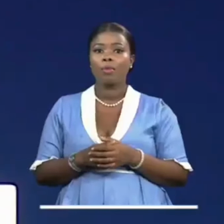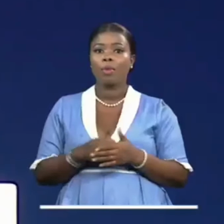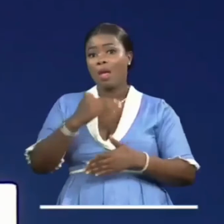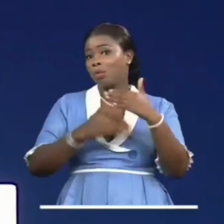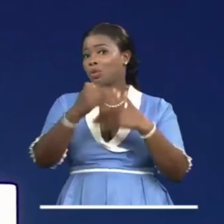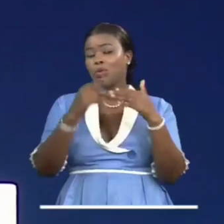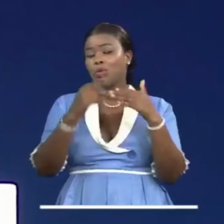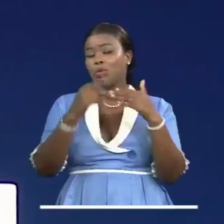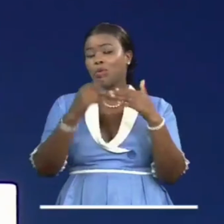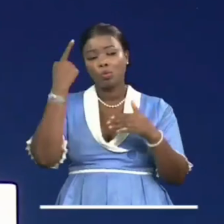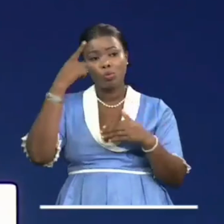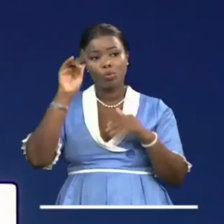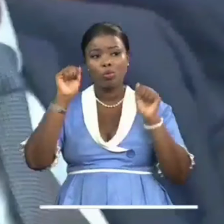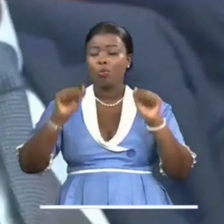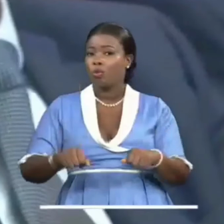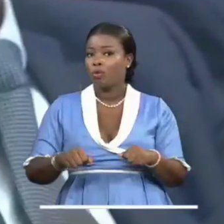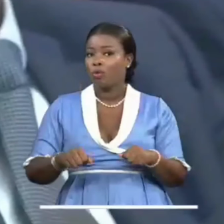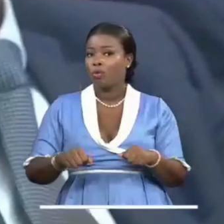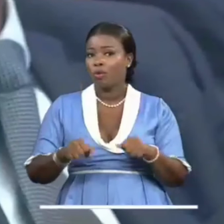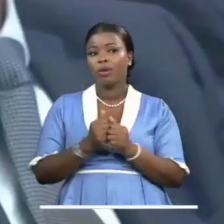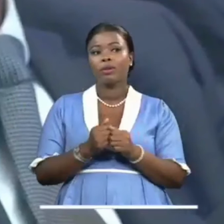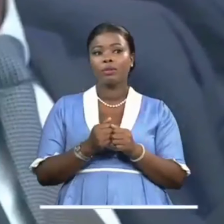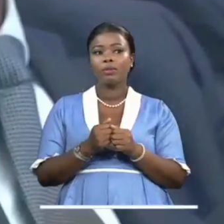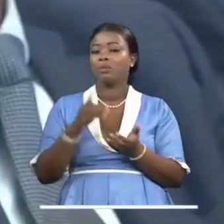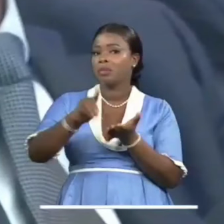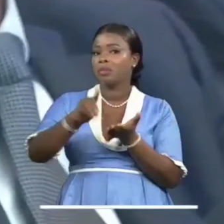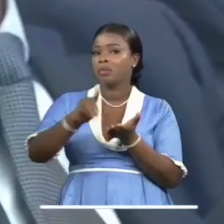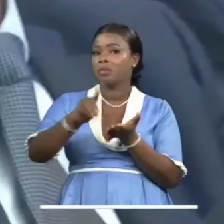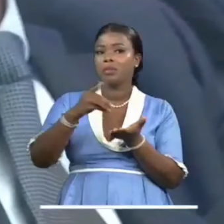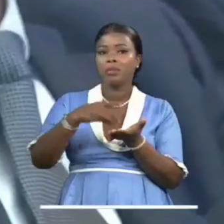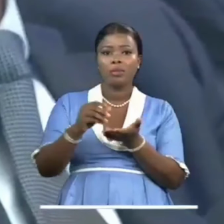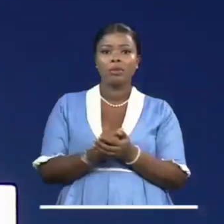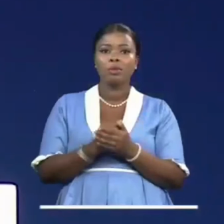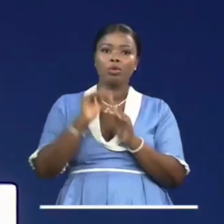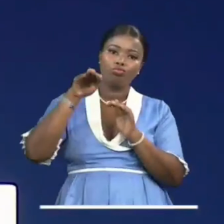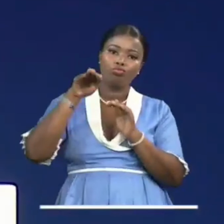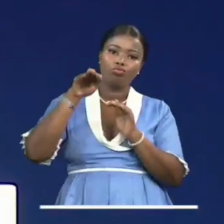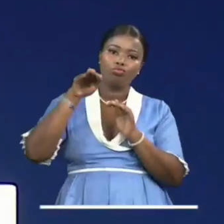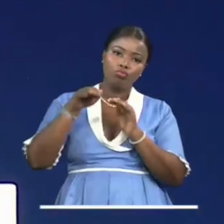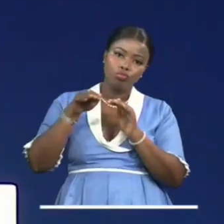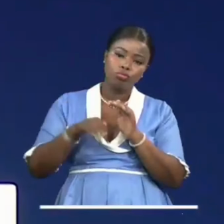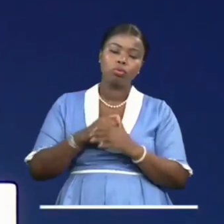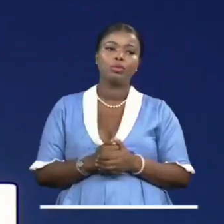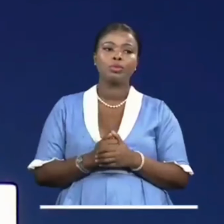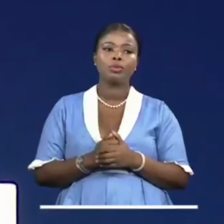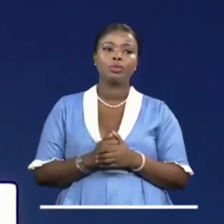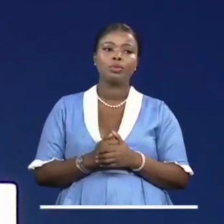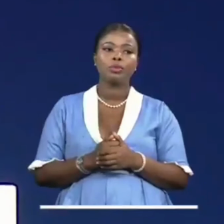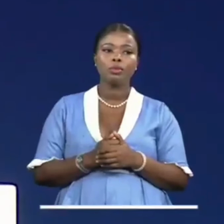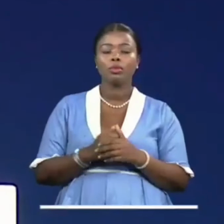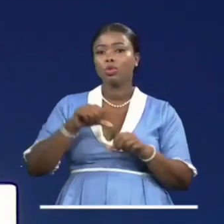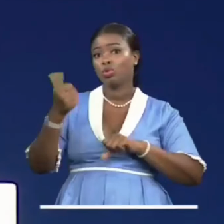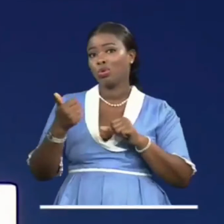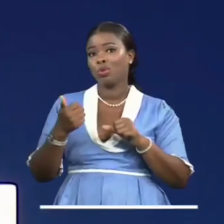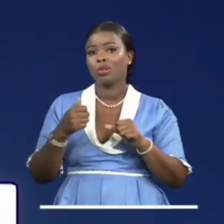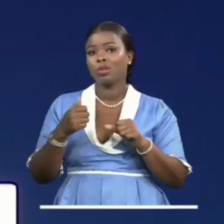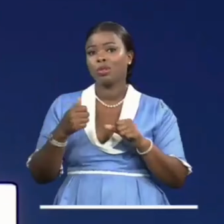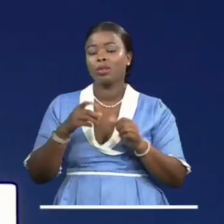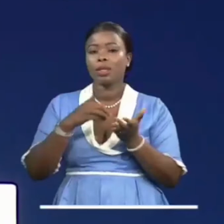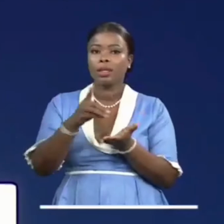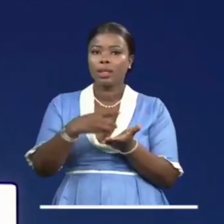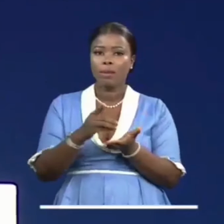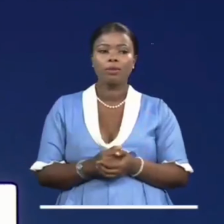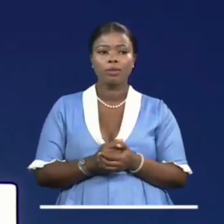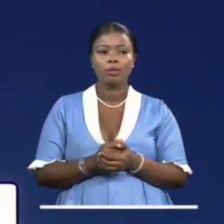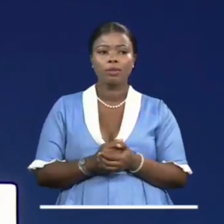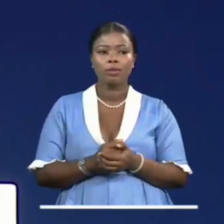pour pouvoir en tout cas faire en sorte que les dépenses soient atténuées les dépenses courantes les autres dépenses courantes seront maîtrisées par la promotion du